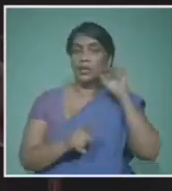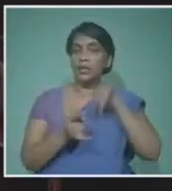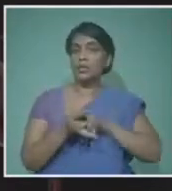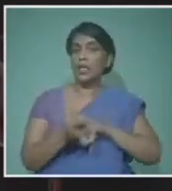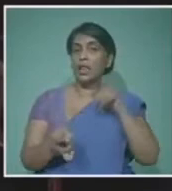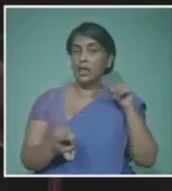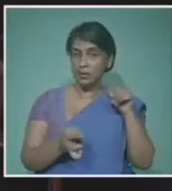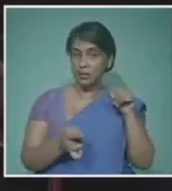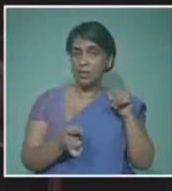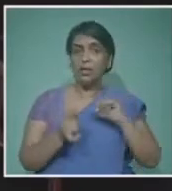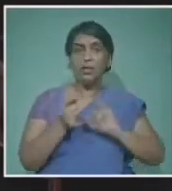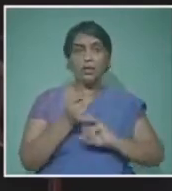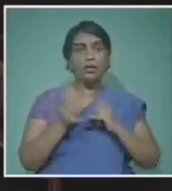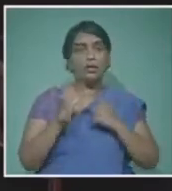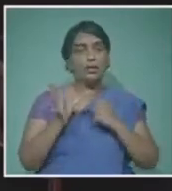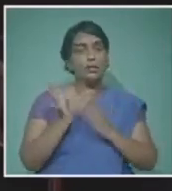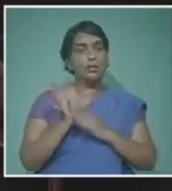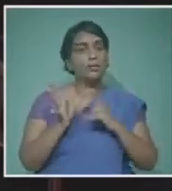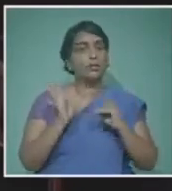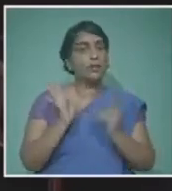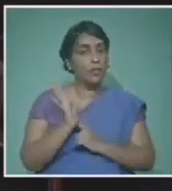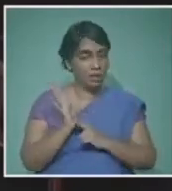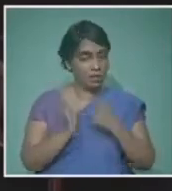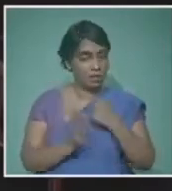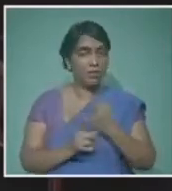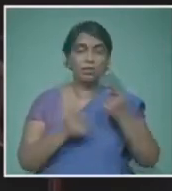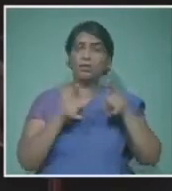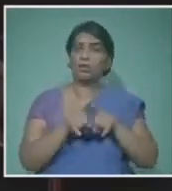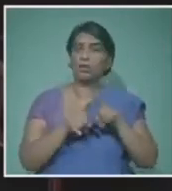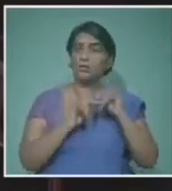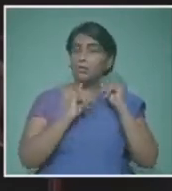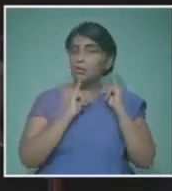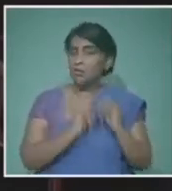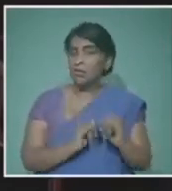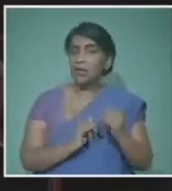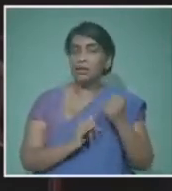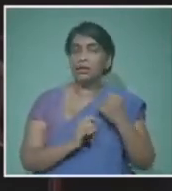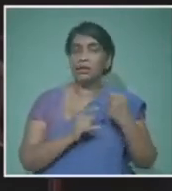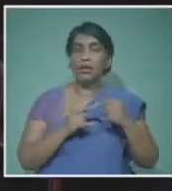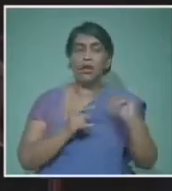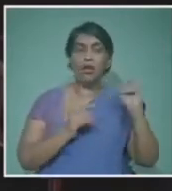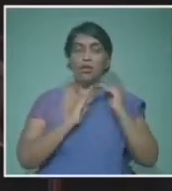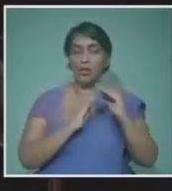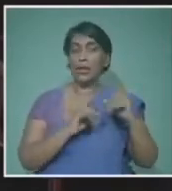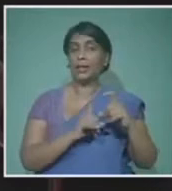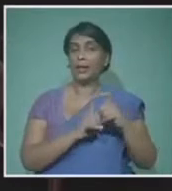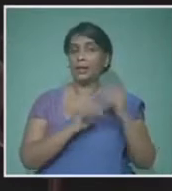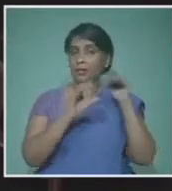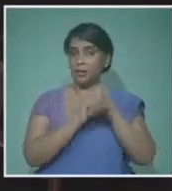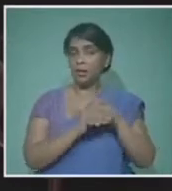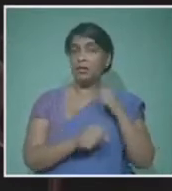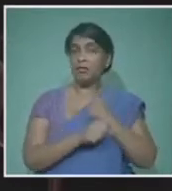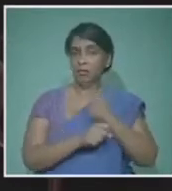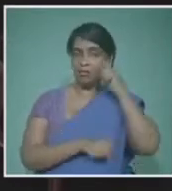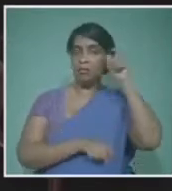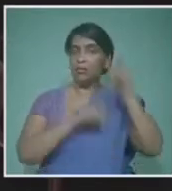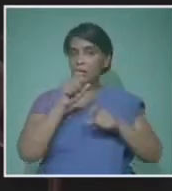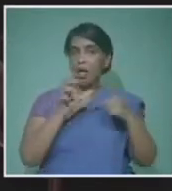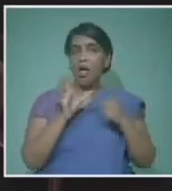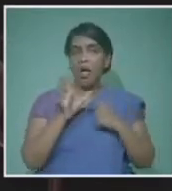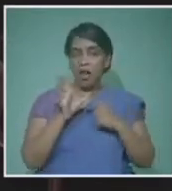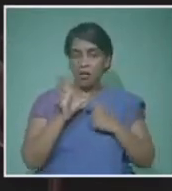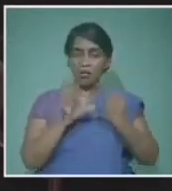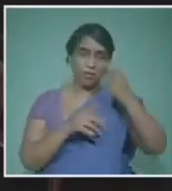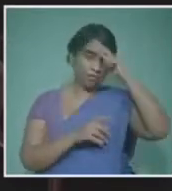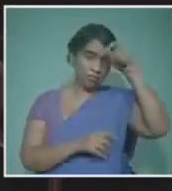ලේකම් සමන් ඒකනායක මෙතුමාට ඒ වගේම දූෂණ විරෝධ ලේකම් කාර්යාලයේ අධ්‍යක්ෂ කැටියට කටයුතු කර රජ නිලධාරීන් ආනන්ද